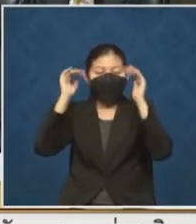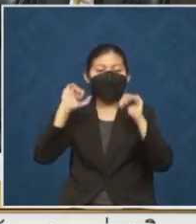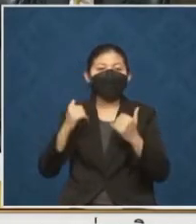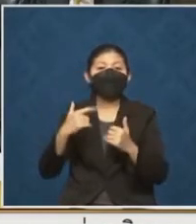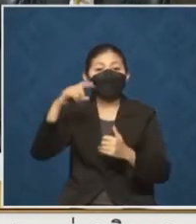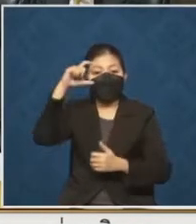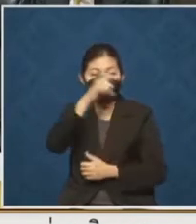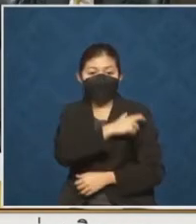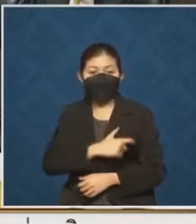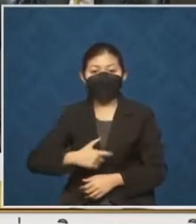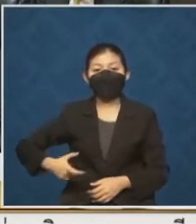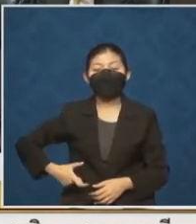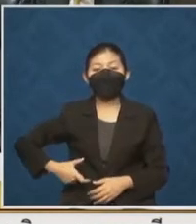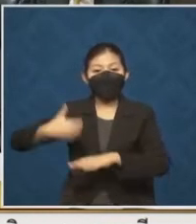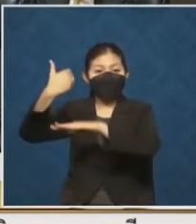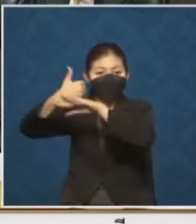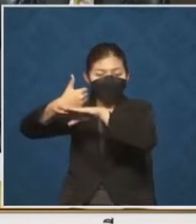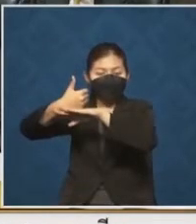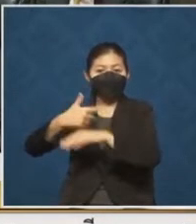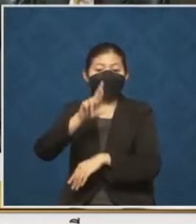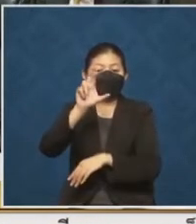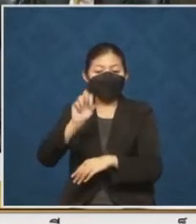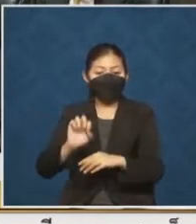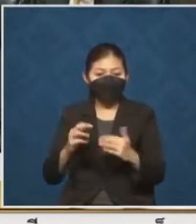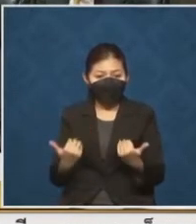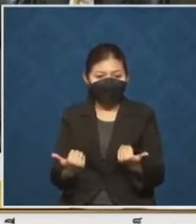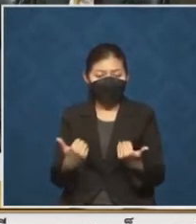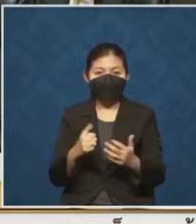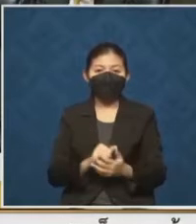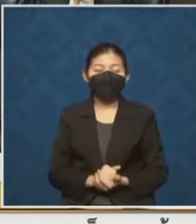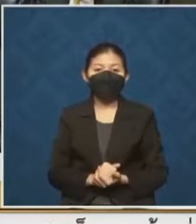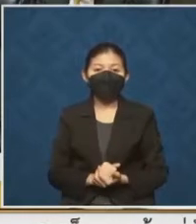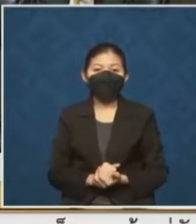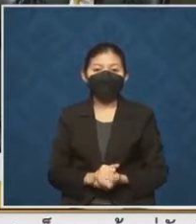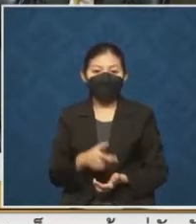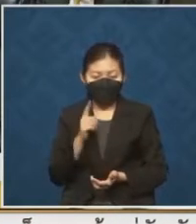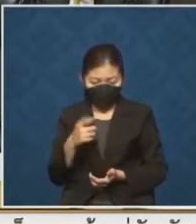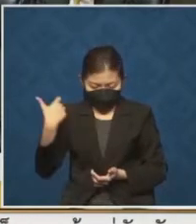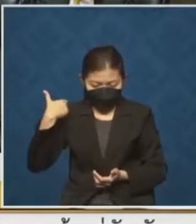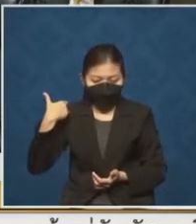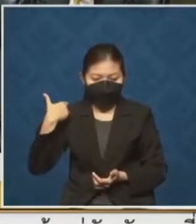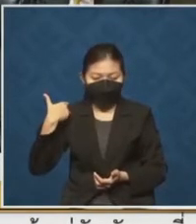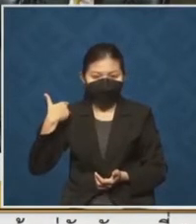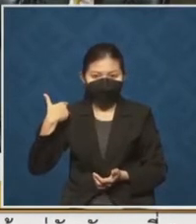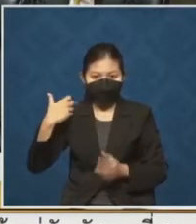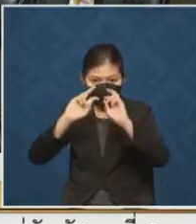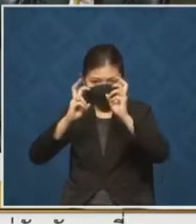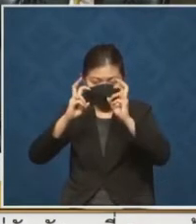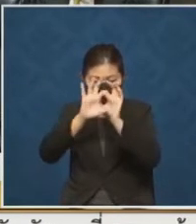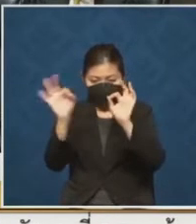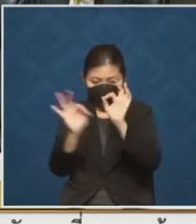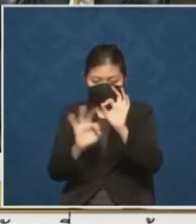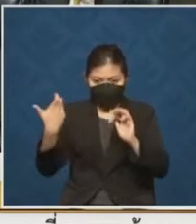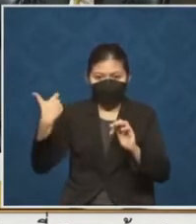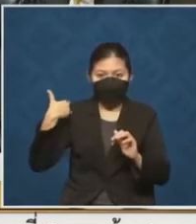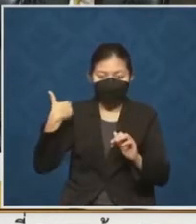พูดแก่วาจาแต่ไม่มีผลงานในการกระทำให้เห็นเป็นรูปประธรรมกับซ้ำร้ายใช้มิติทาง